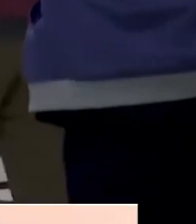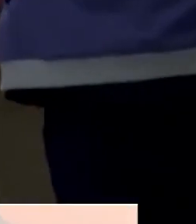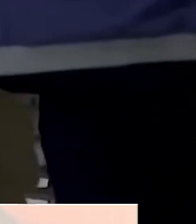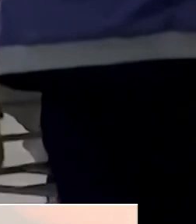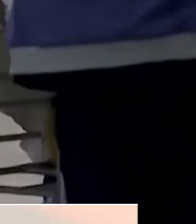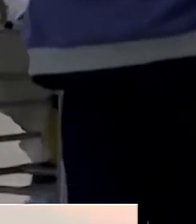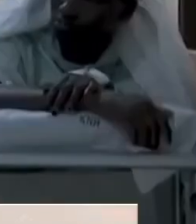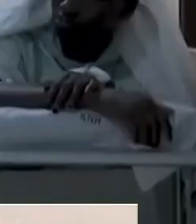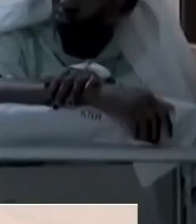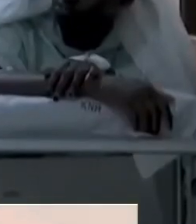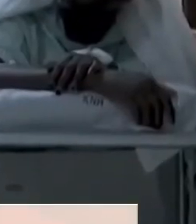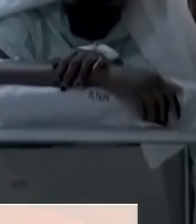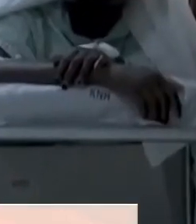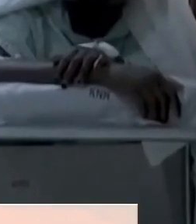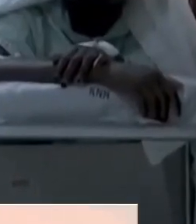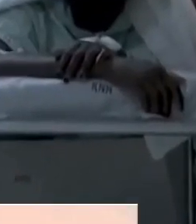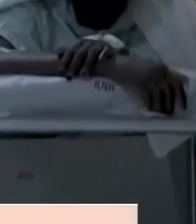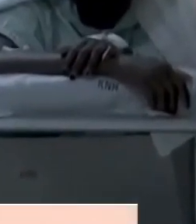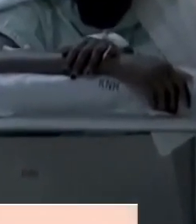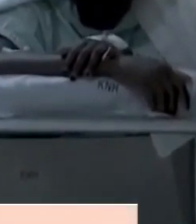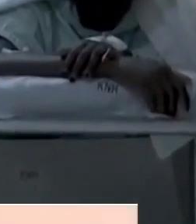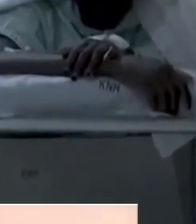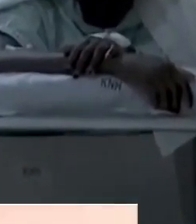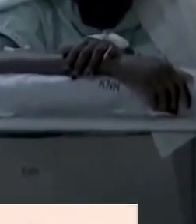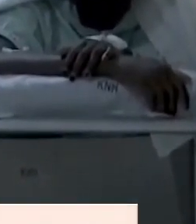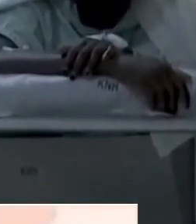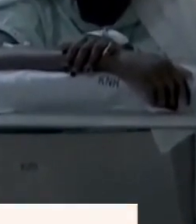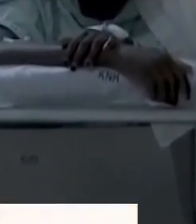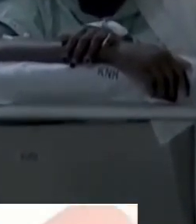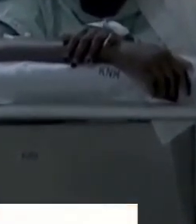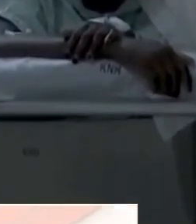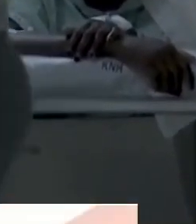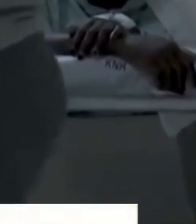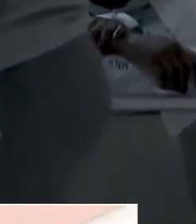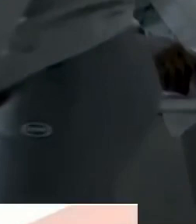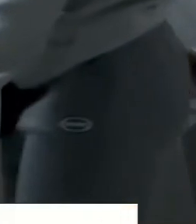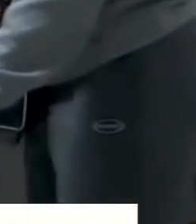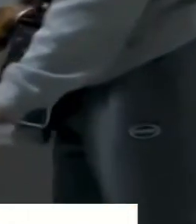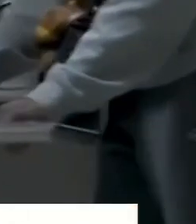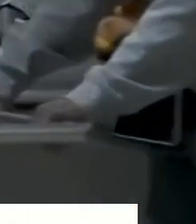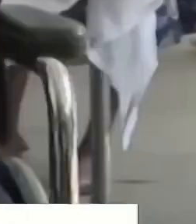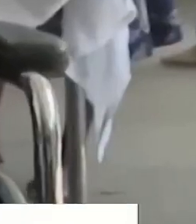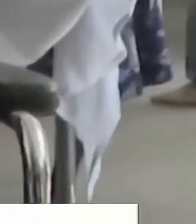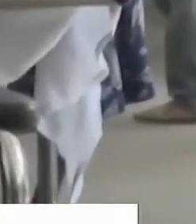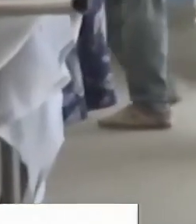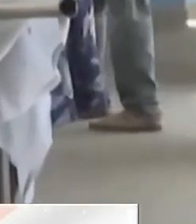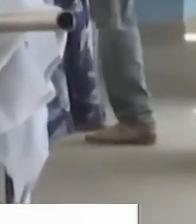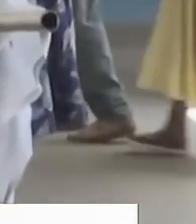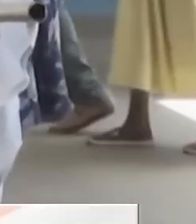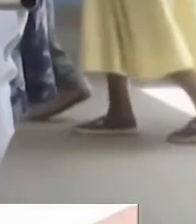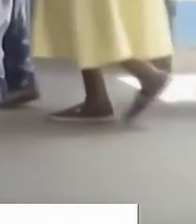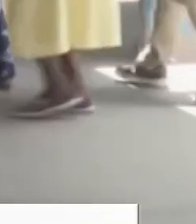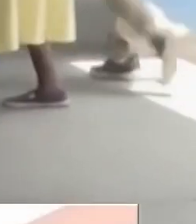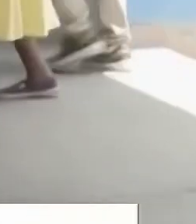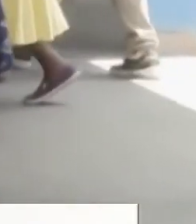afya na kulipiwa masomo ya juu. Hata hivyo, waziri wa afya Suzana Humicha ameonekana kukaa ngumu na kushikilia